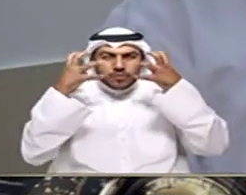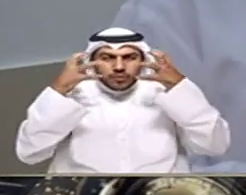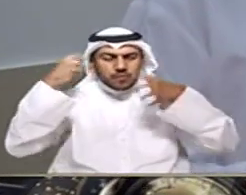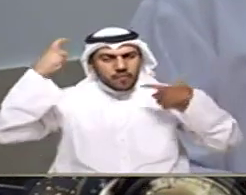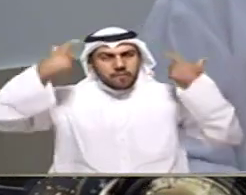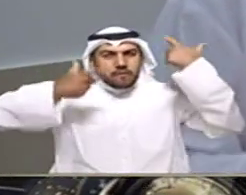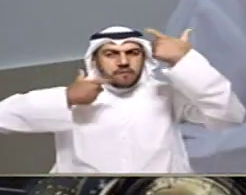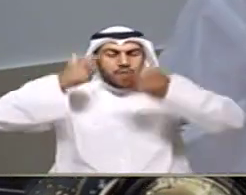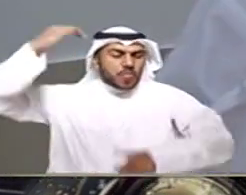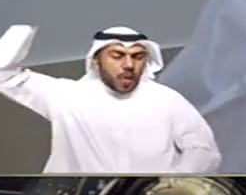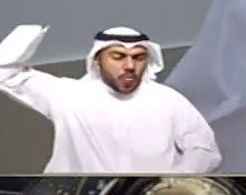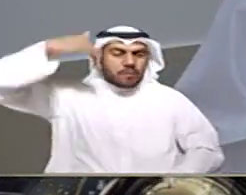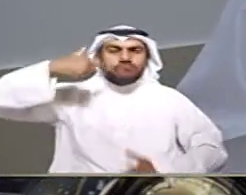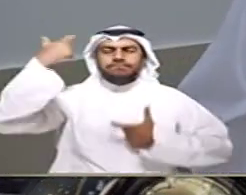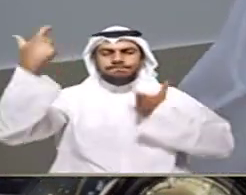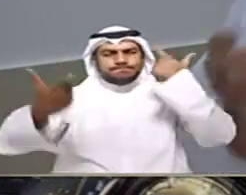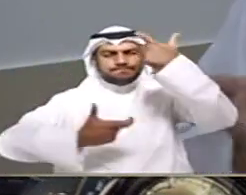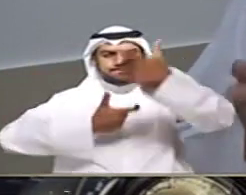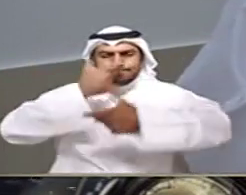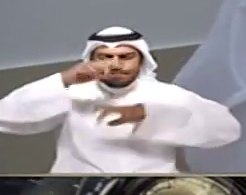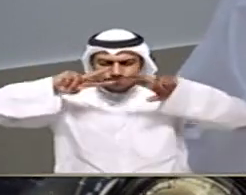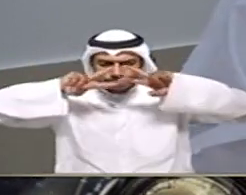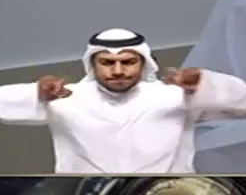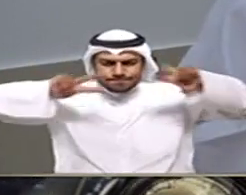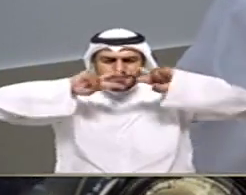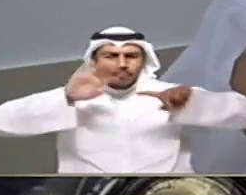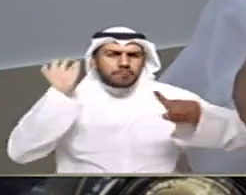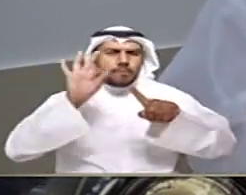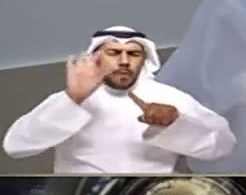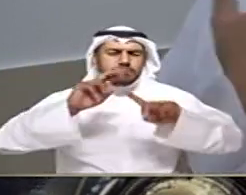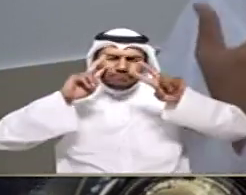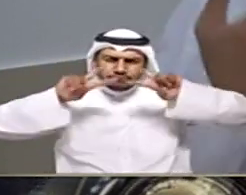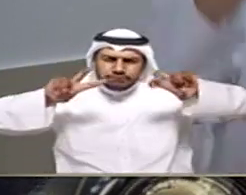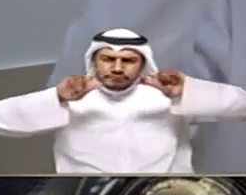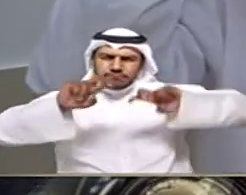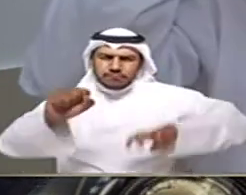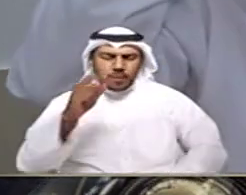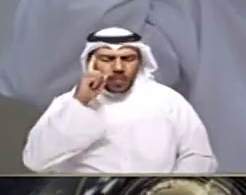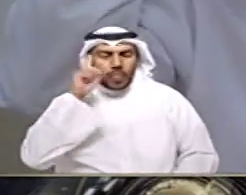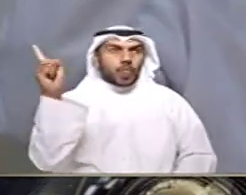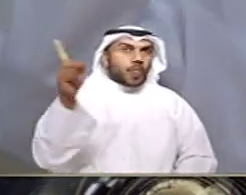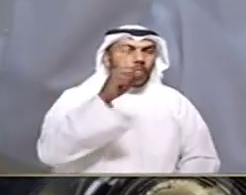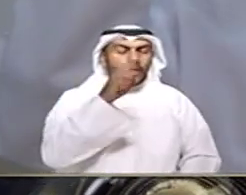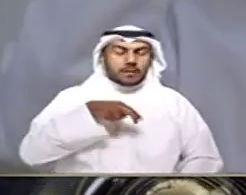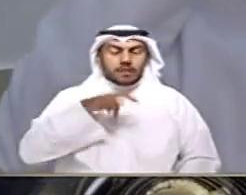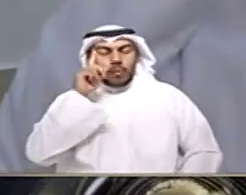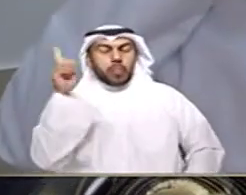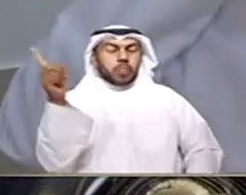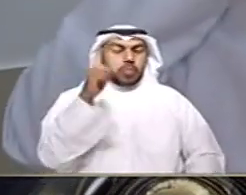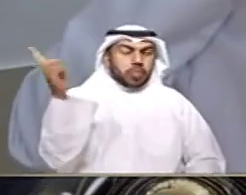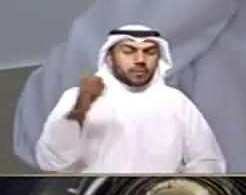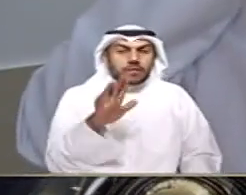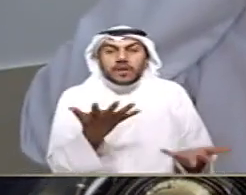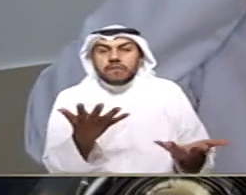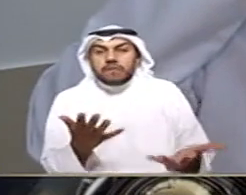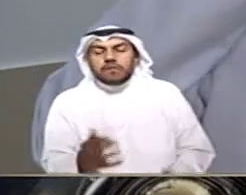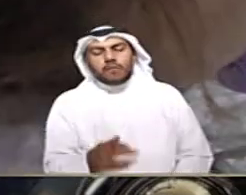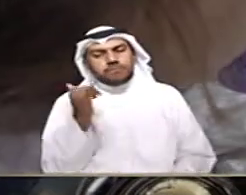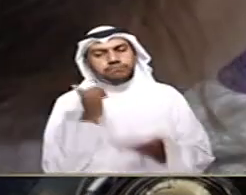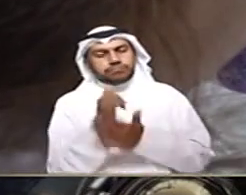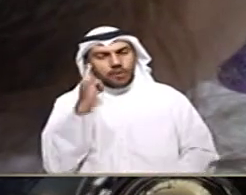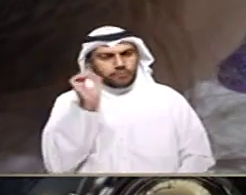فحوصات معينة اللي هي بتفرق ما بين الدوخة المركزية اللي من المخ ودوخة